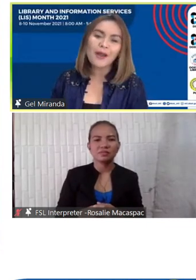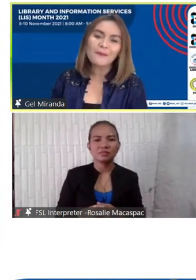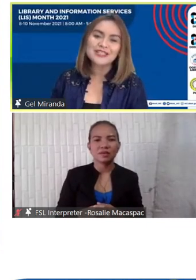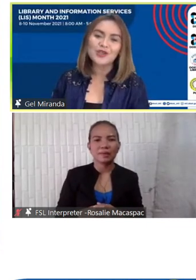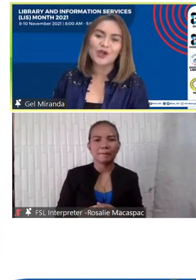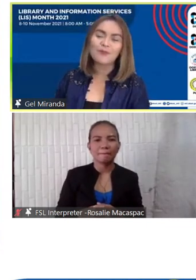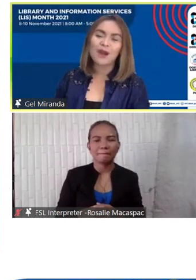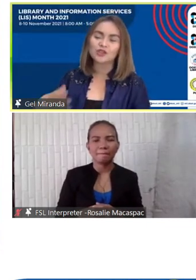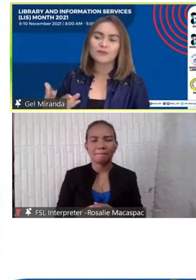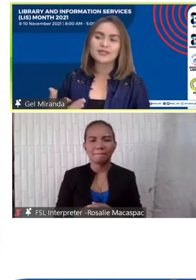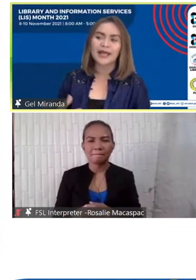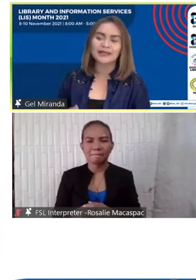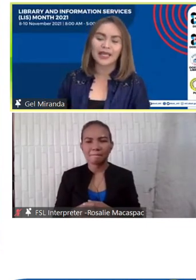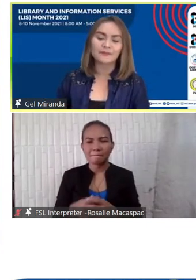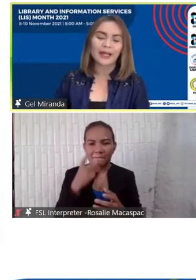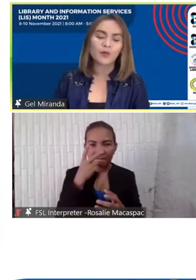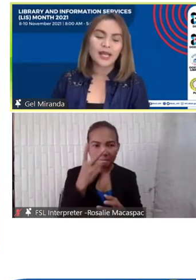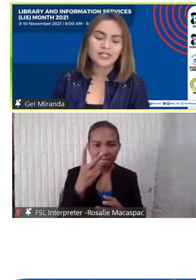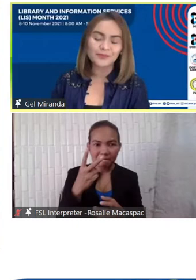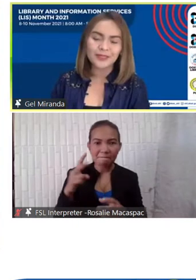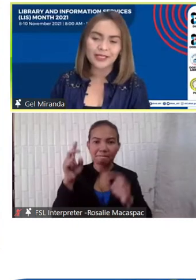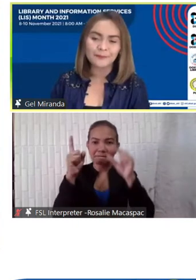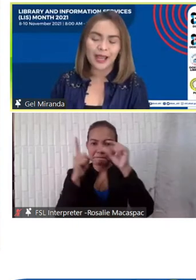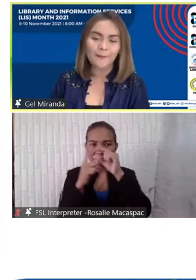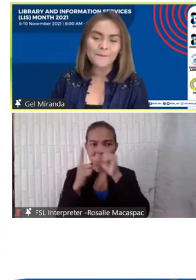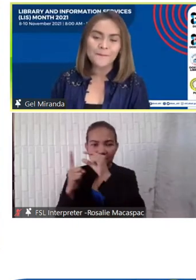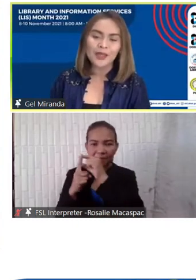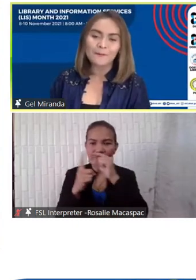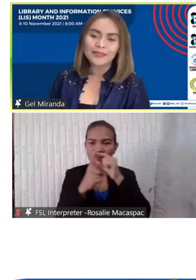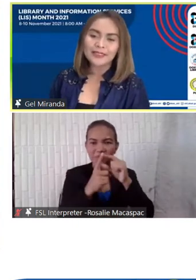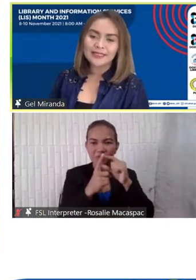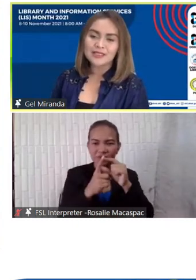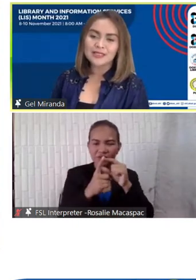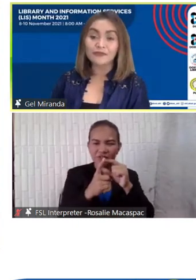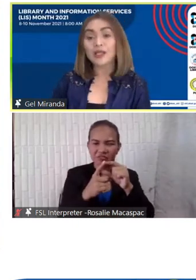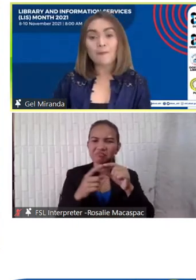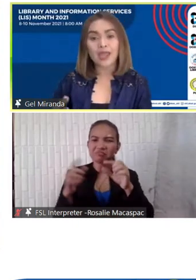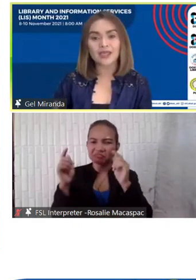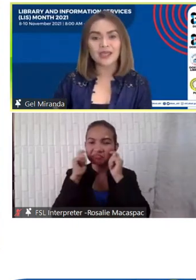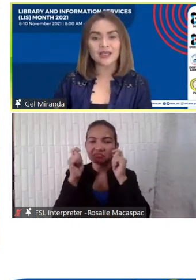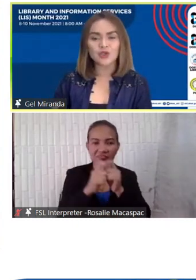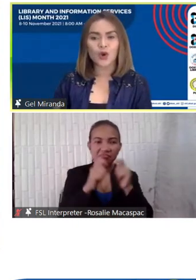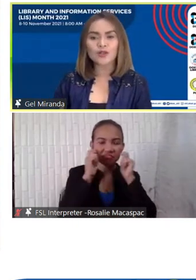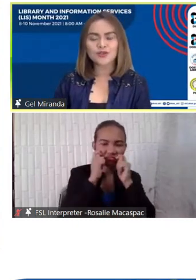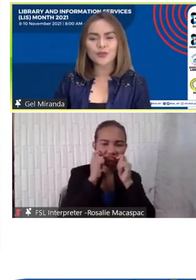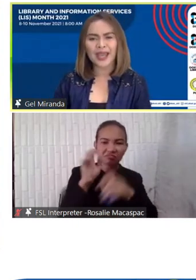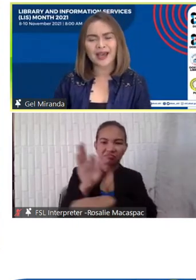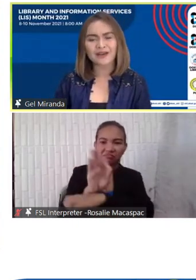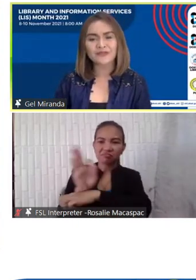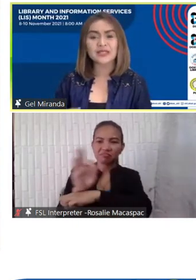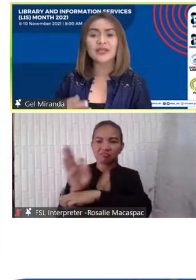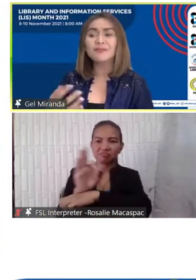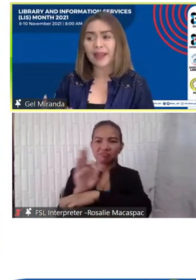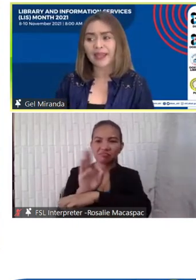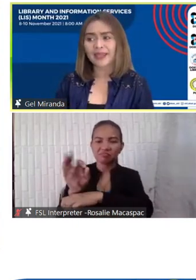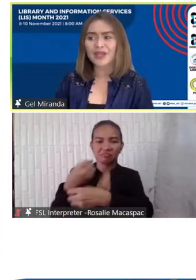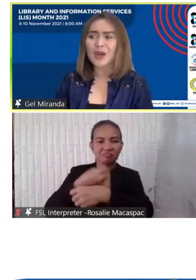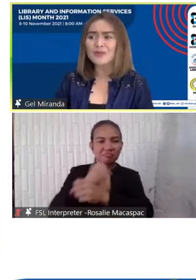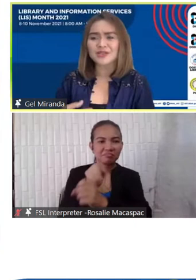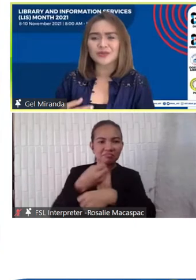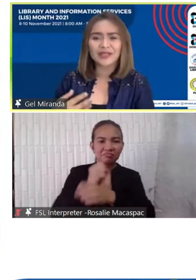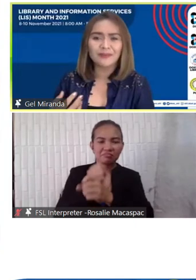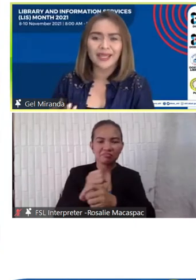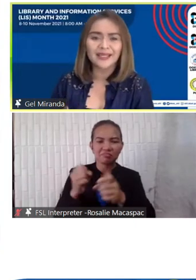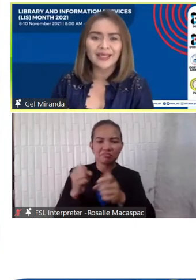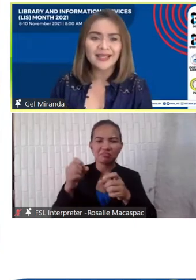So kung mapapansin nyo yung mga terms natin, parang wala siyang pinag-iba pagdating sa filmmaking. So also we have screenplay. Ano